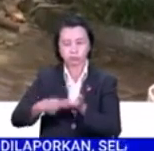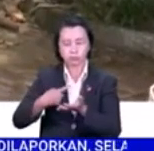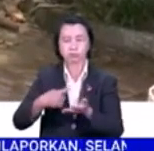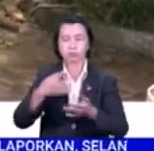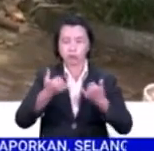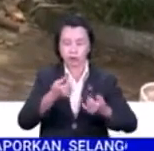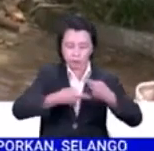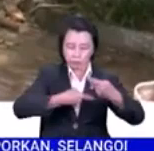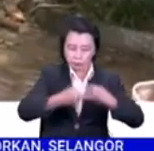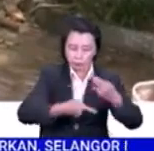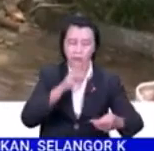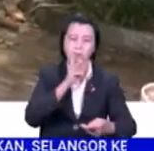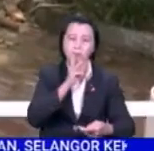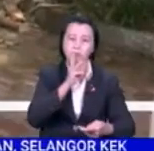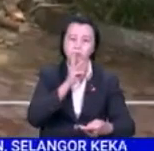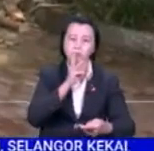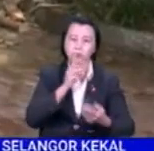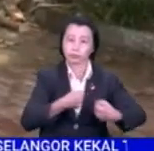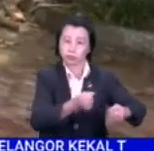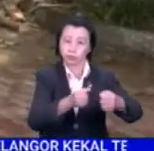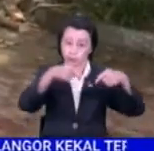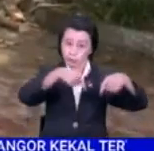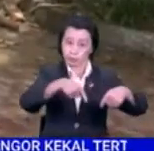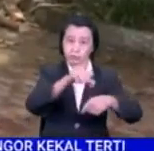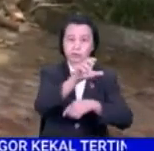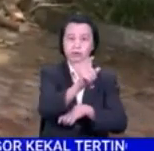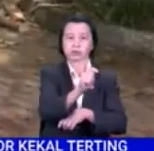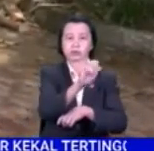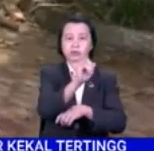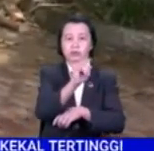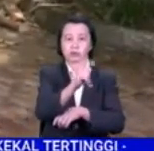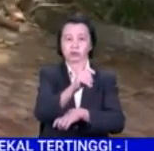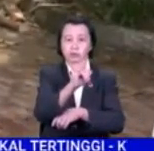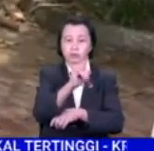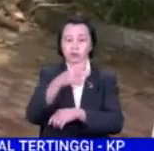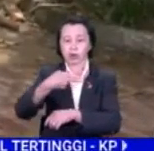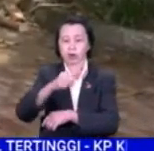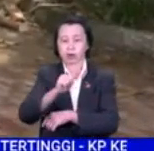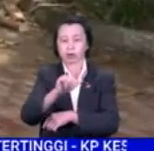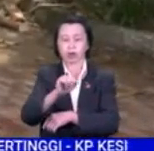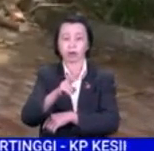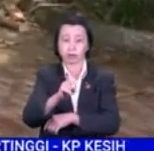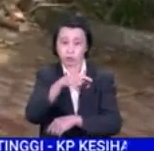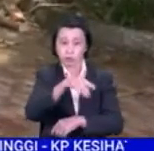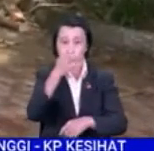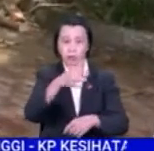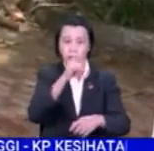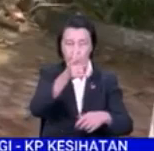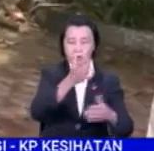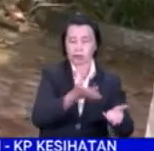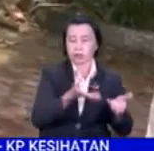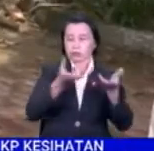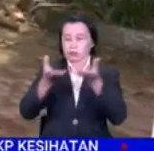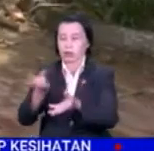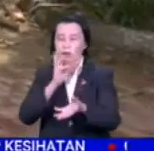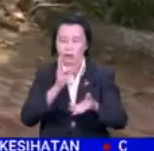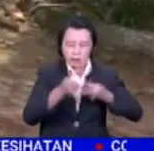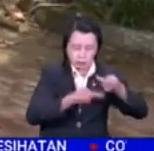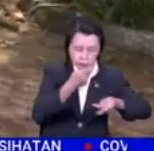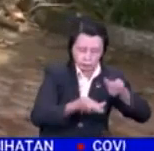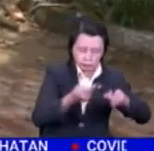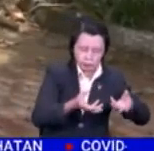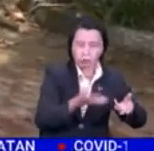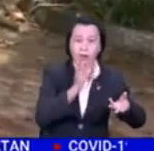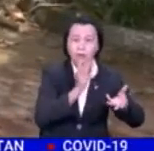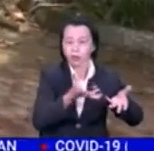sungai di Titi Ayun ini dan akan menyerahkan air ini kepada